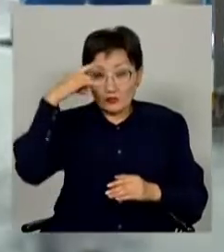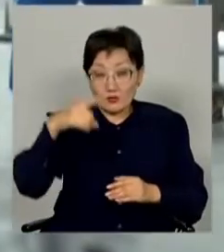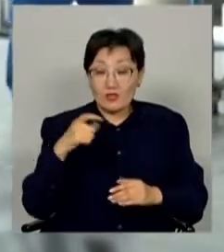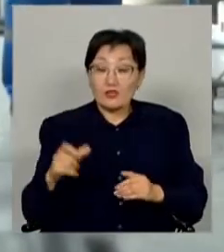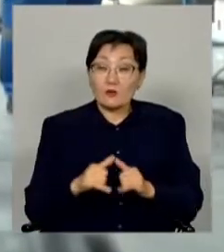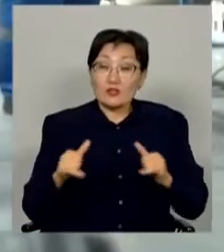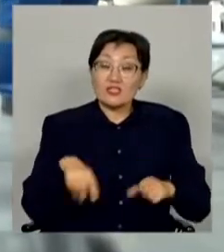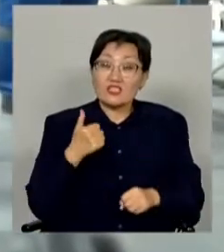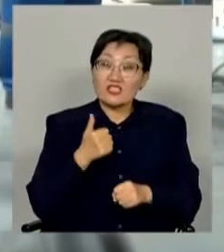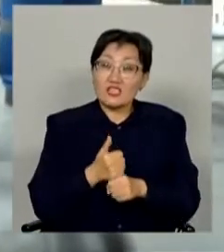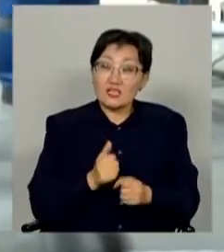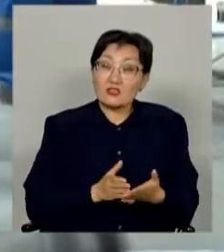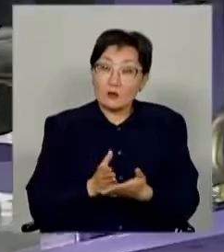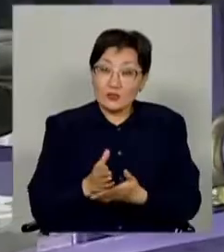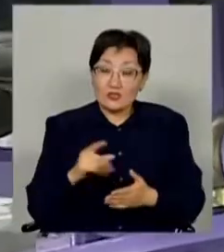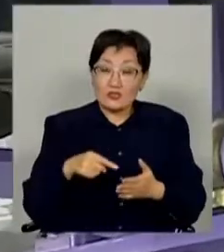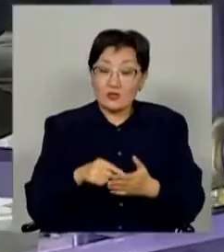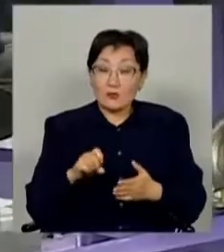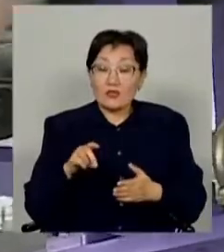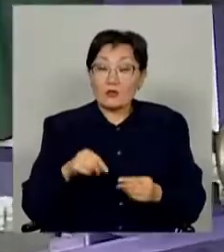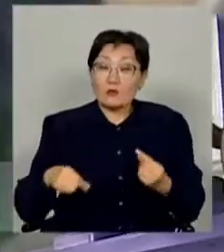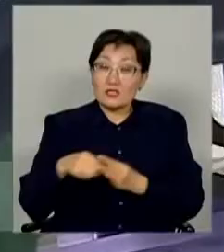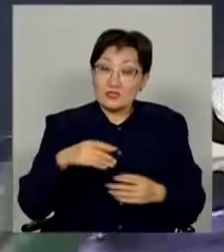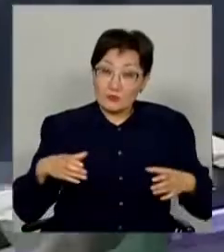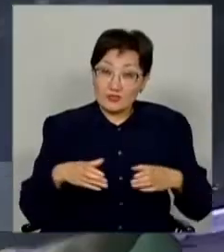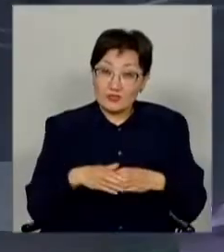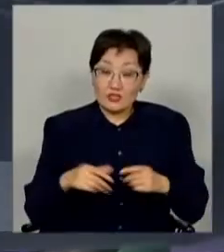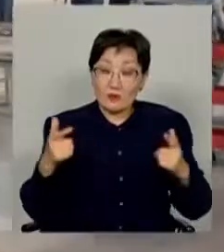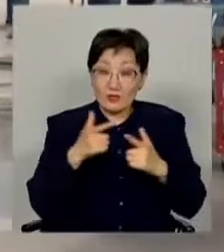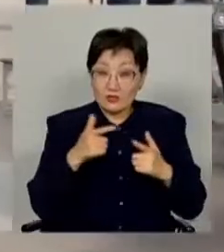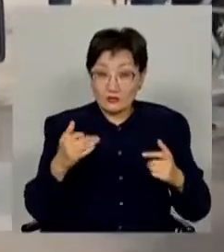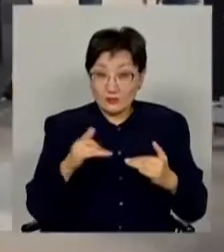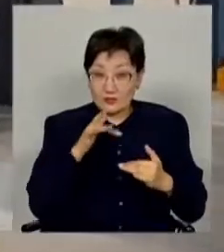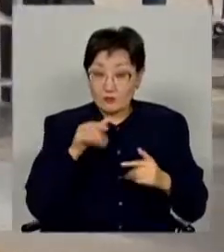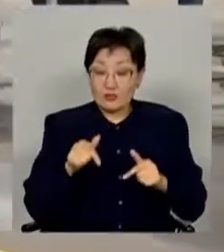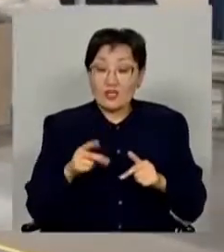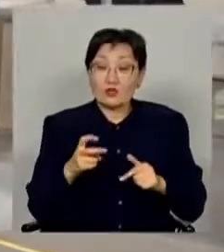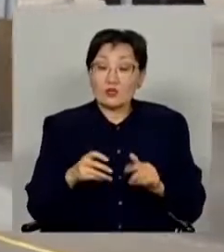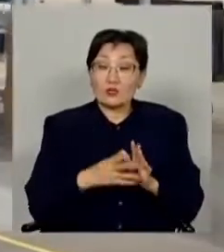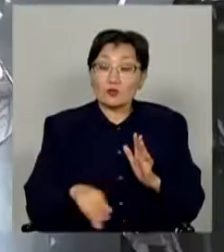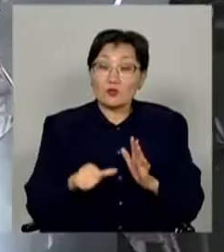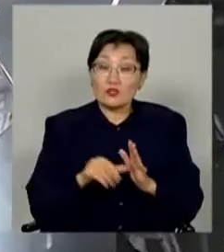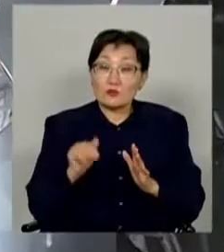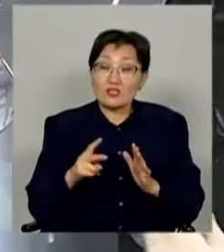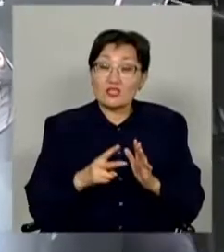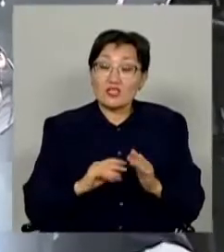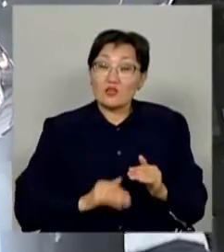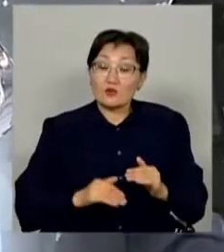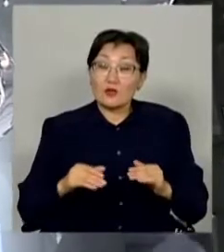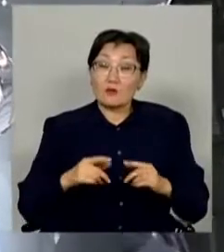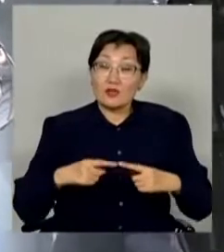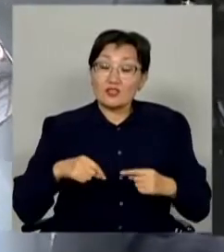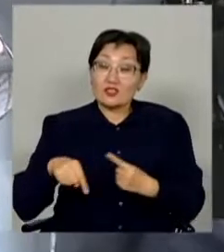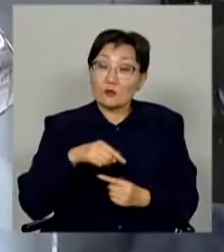дамытуда негізгі локомотив. Қалалық Атамекен кәсіпкерлер палатасының мәліметінше, қазір мұнда 296 мың жеке кәсіпкер